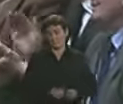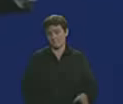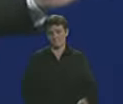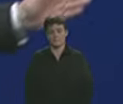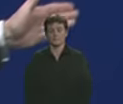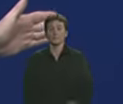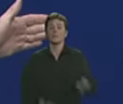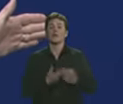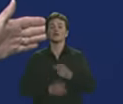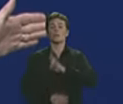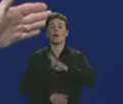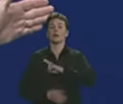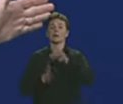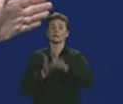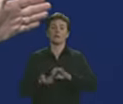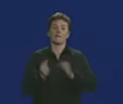La réforme des retraites.